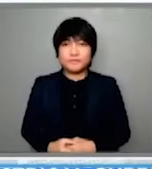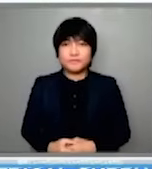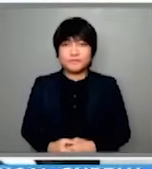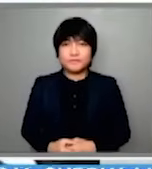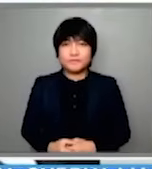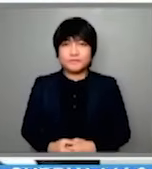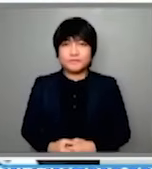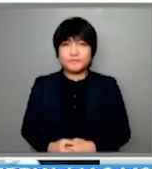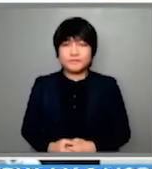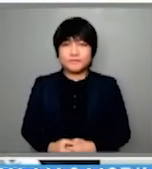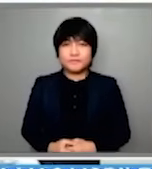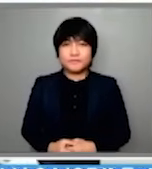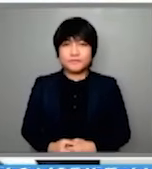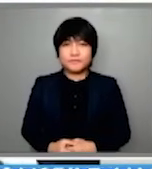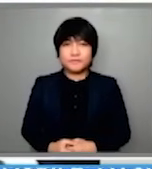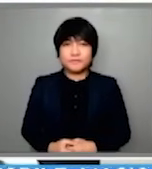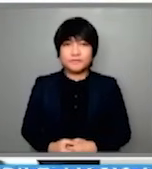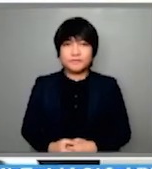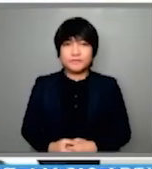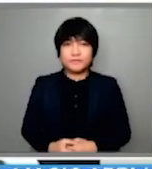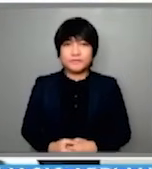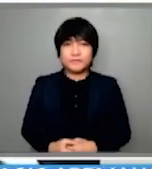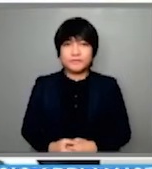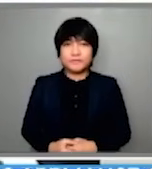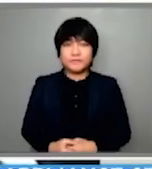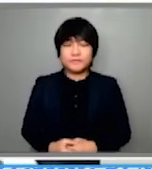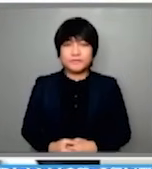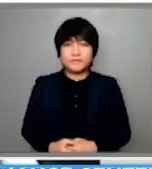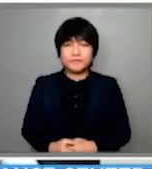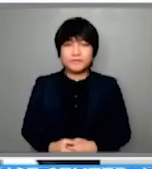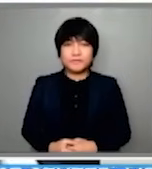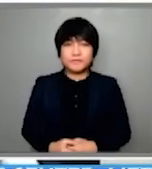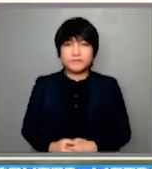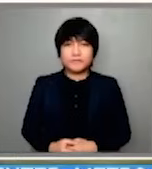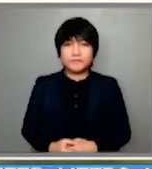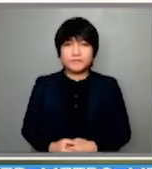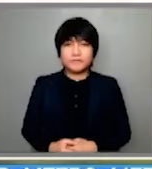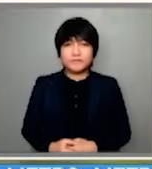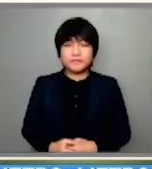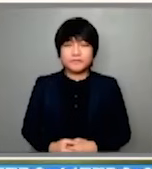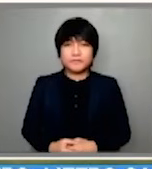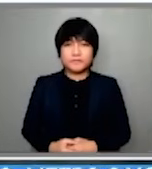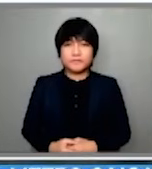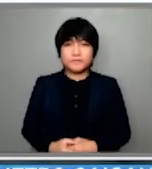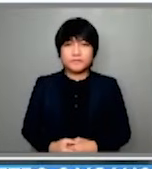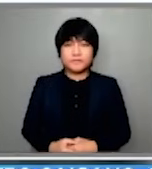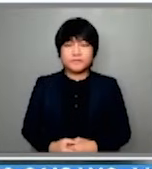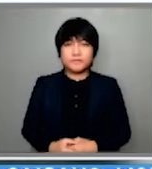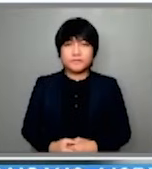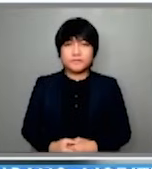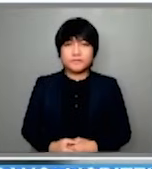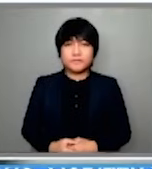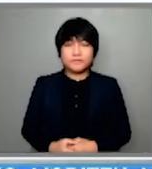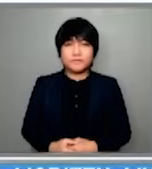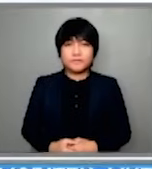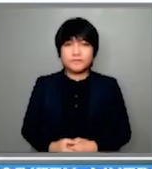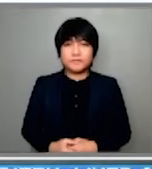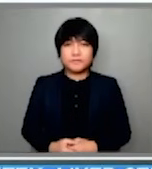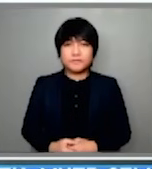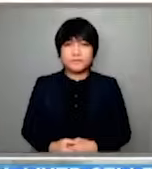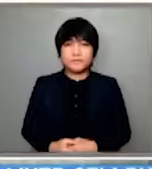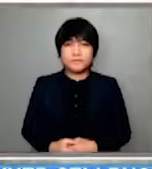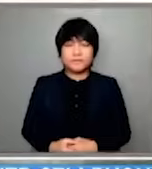trail. May boulders. Yung boulder face kasi is totally different yung environment. Malaki yung mga